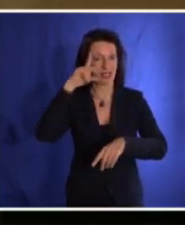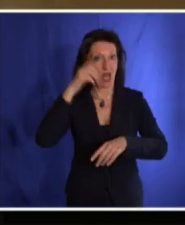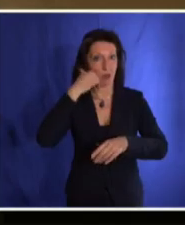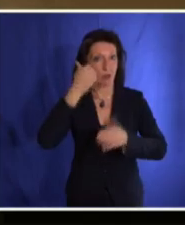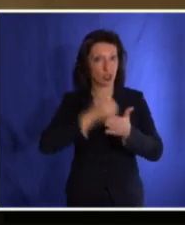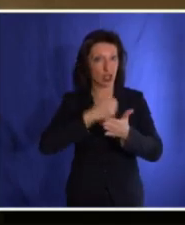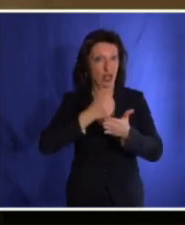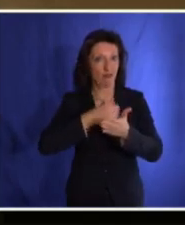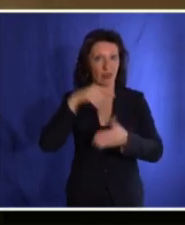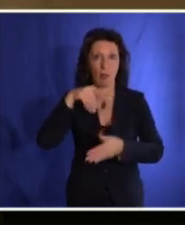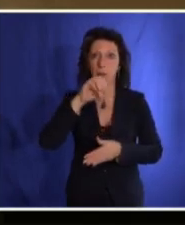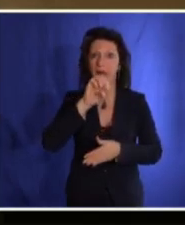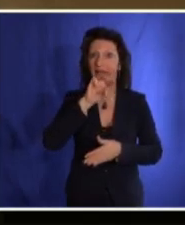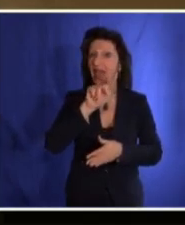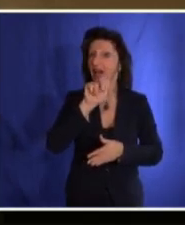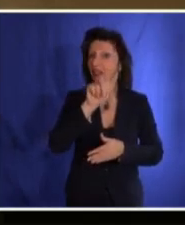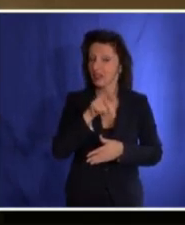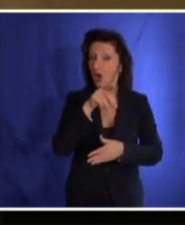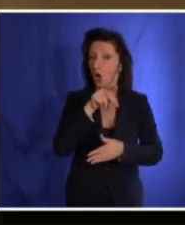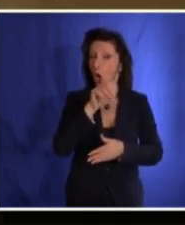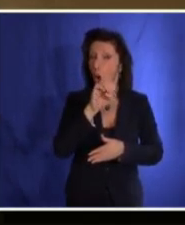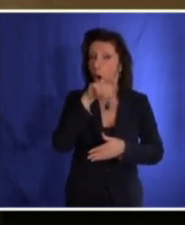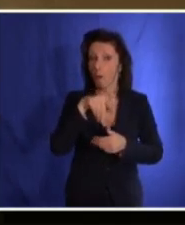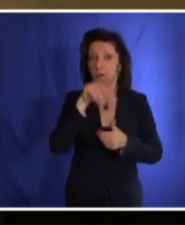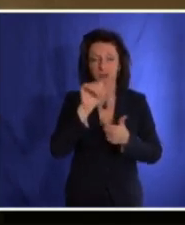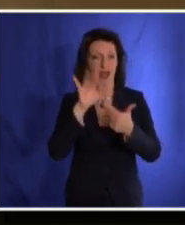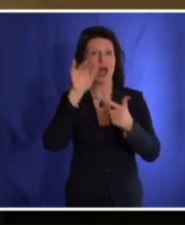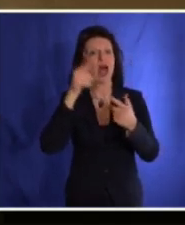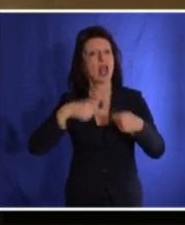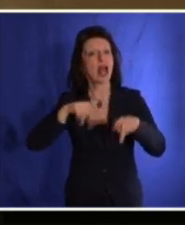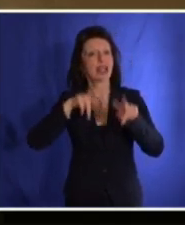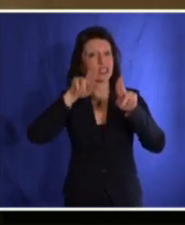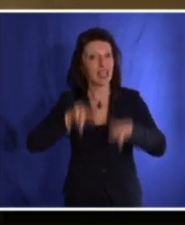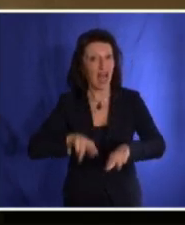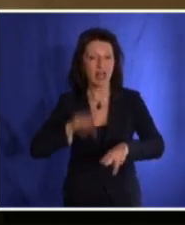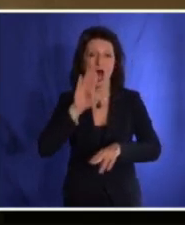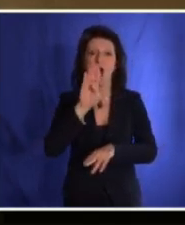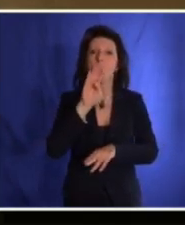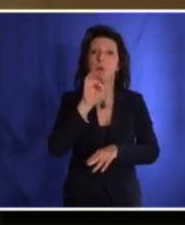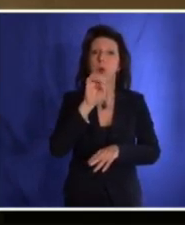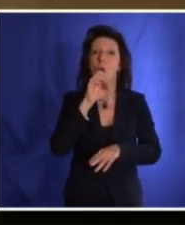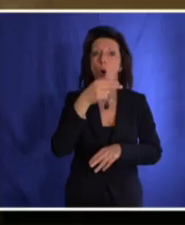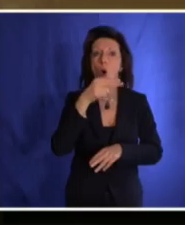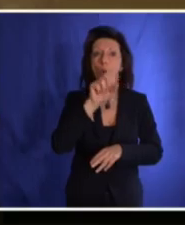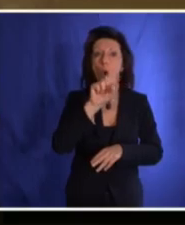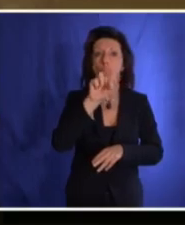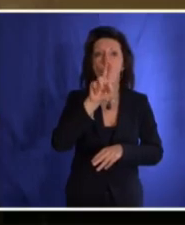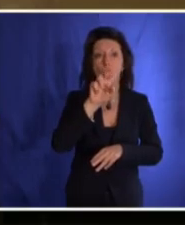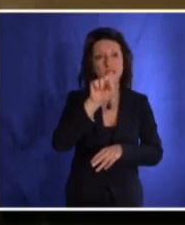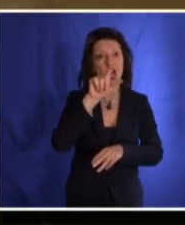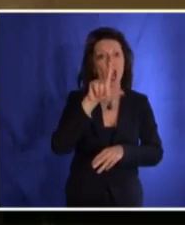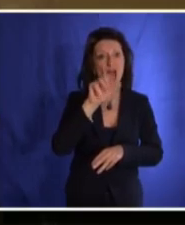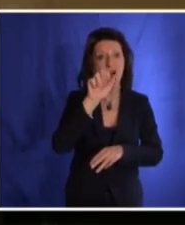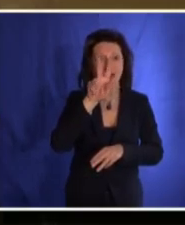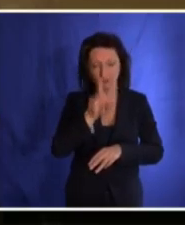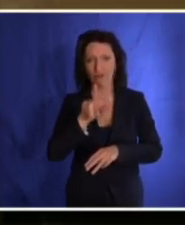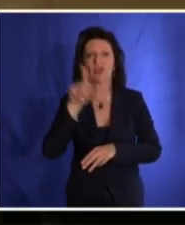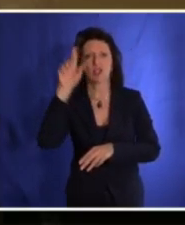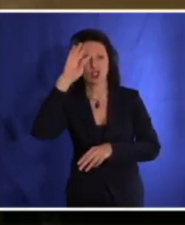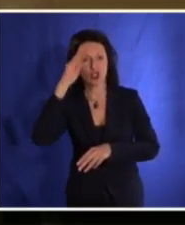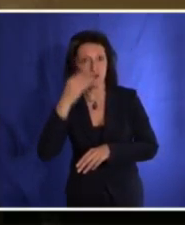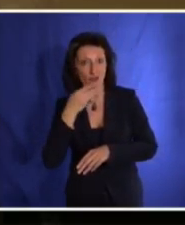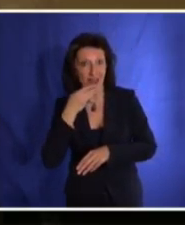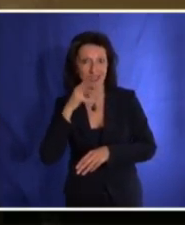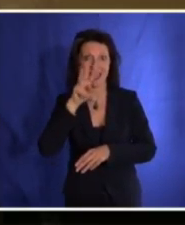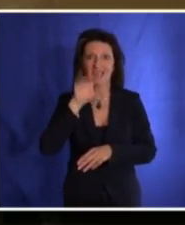Bernkopf, Landesrätin Petra Boslav, Landesrätin Barbara Schwarz, Landesrat Karl Wilfing und den zukünftigen